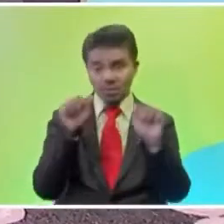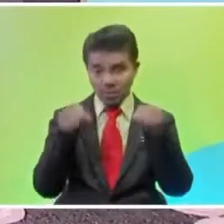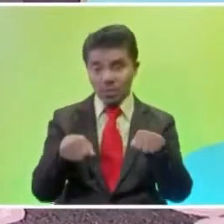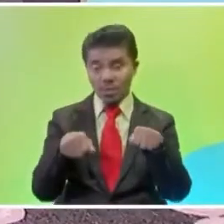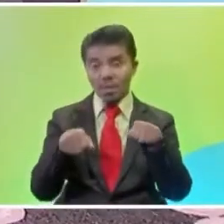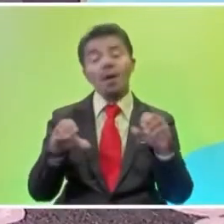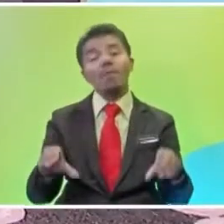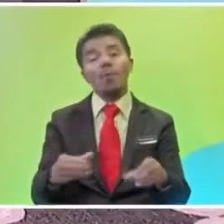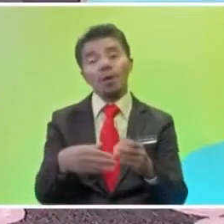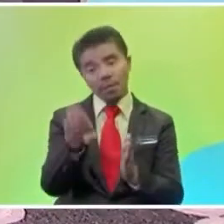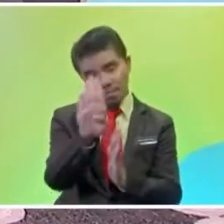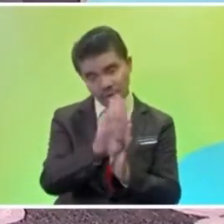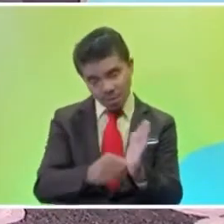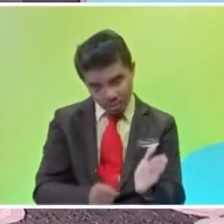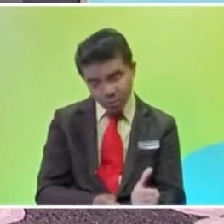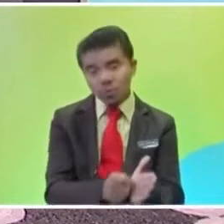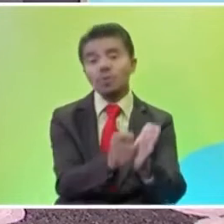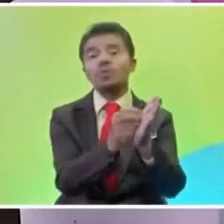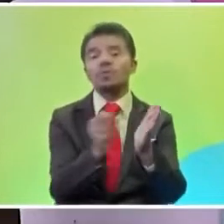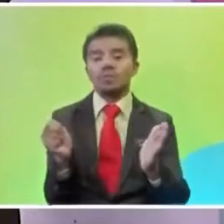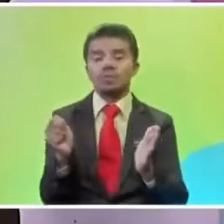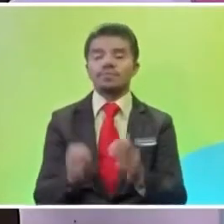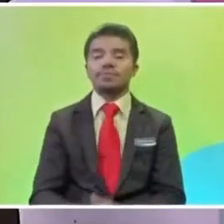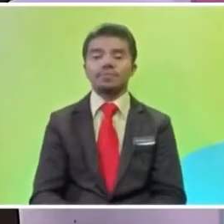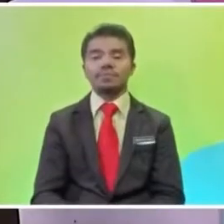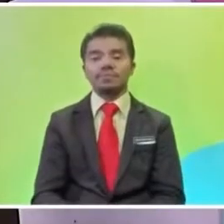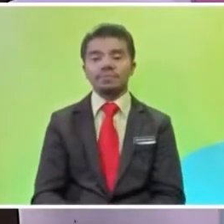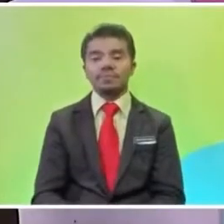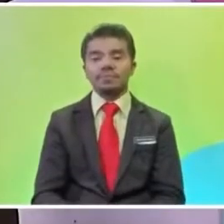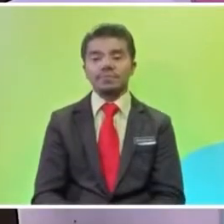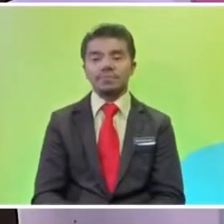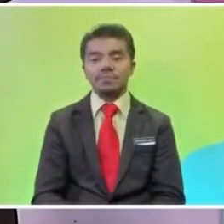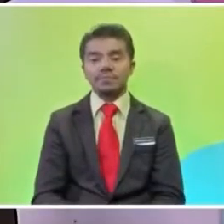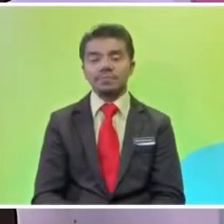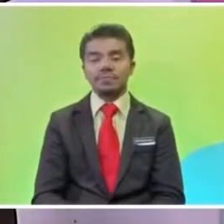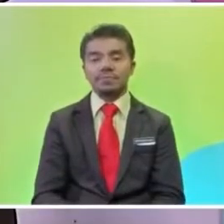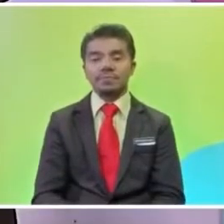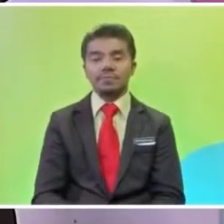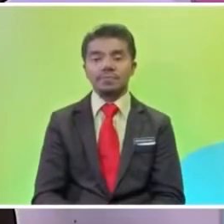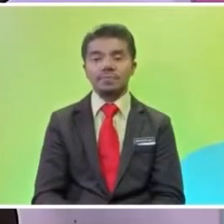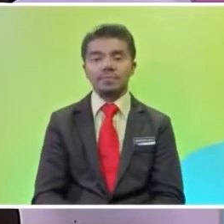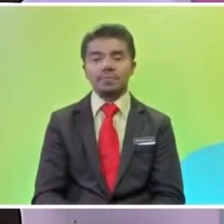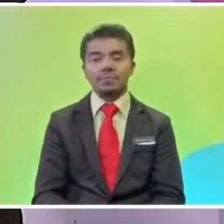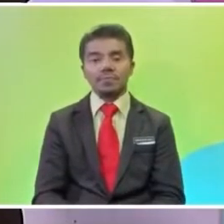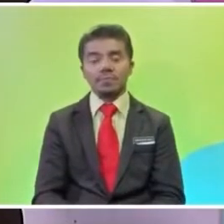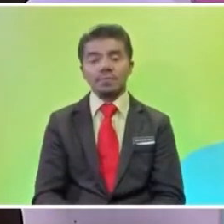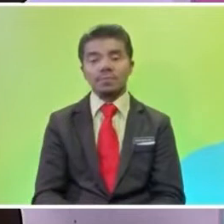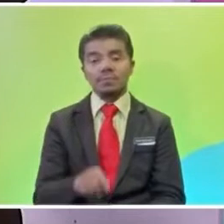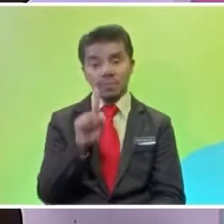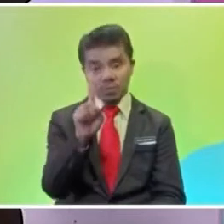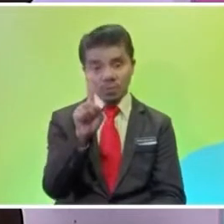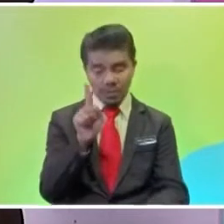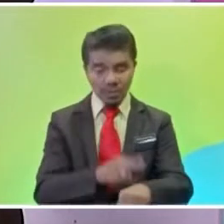keputusan sebab itu pada satu waktu pengajaran tersebut mungkin kita boleh melihat murid tersebut mencapai Tipe 1 tipe 2 Oke